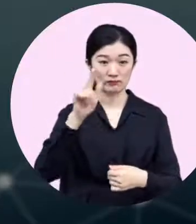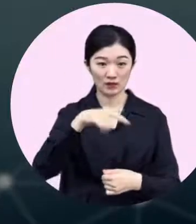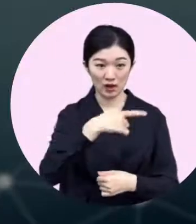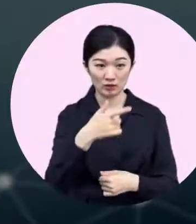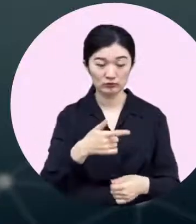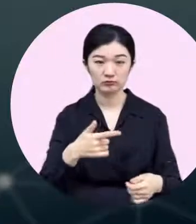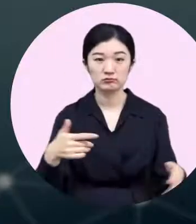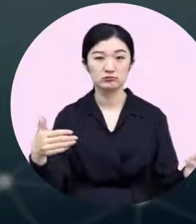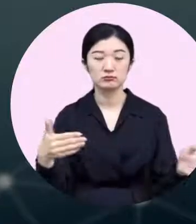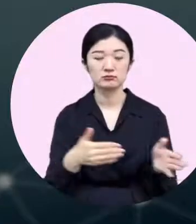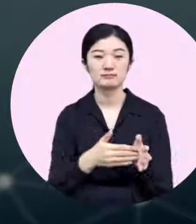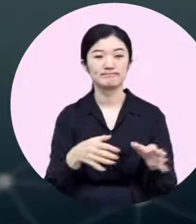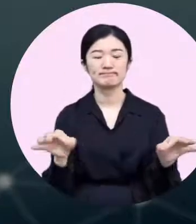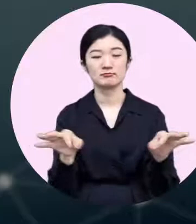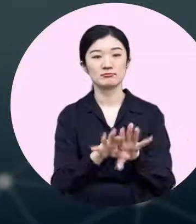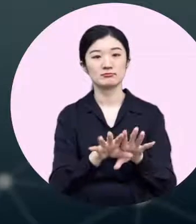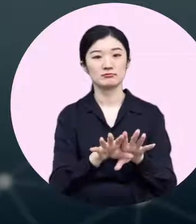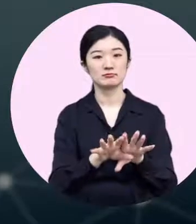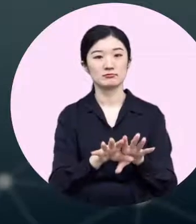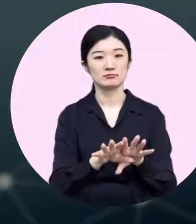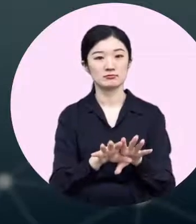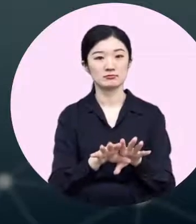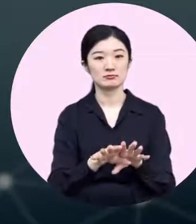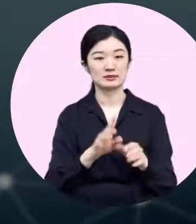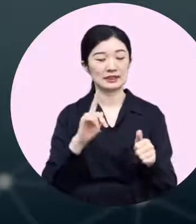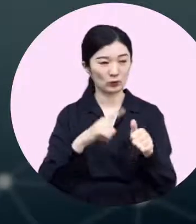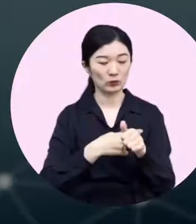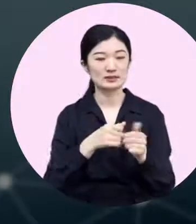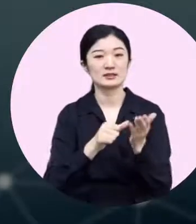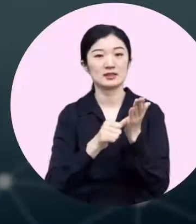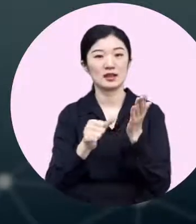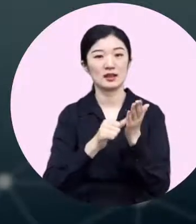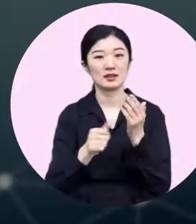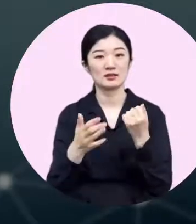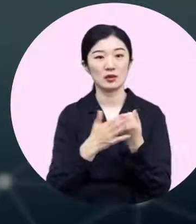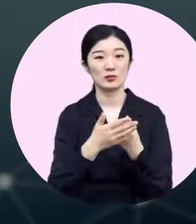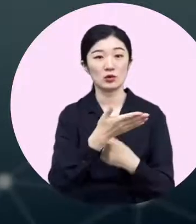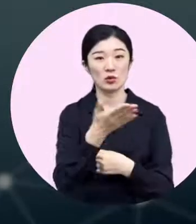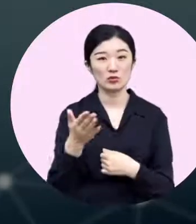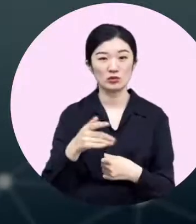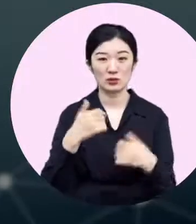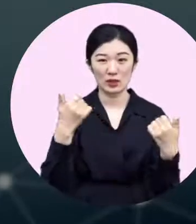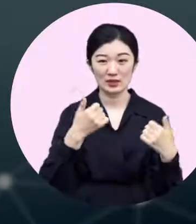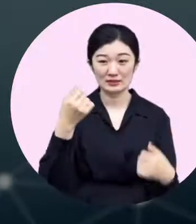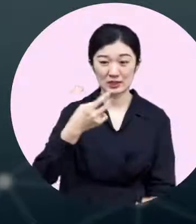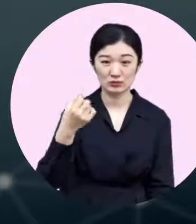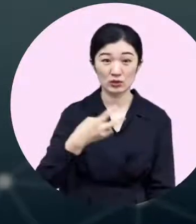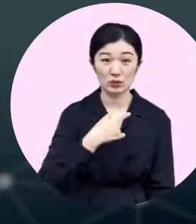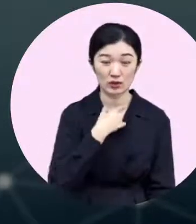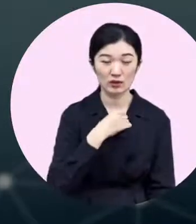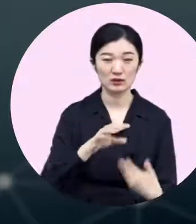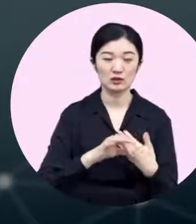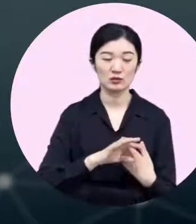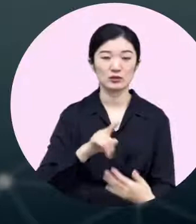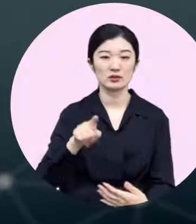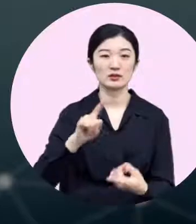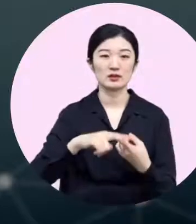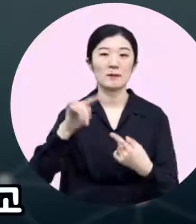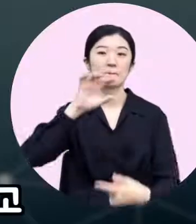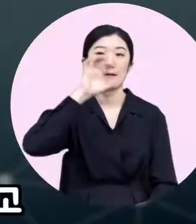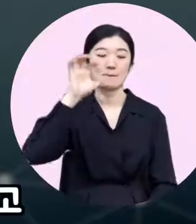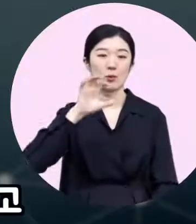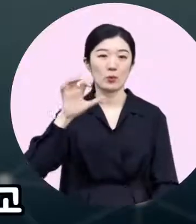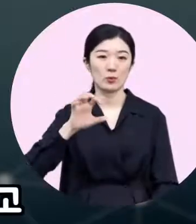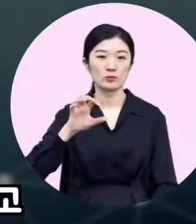열고 나서 사라지는 거예요. 삭제되는 회의입니다. 그러니까 여러분들이 여러 번 쓰실 거면 이렇게 되풀이 회의로 설정을 하셔야